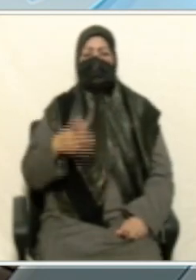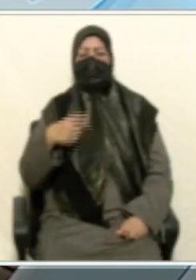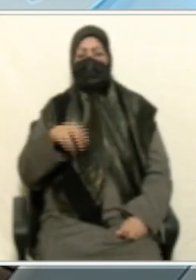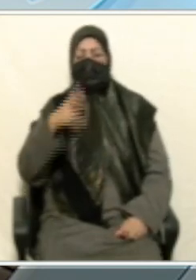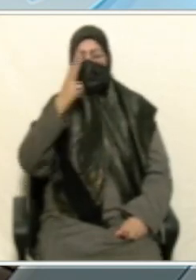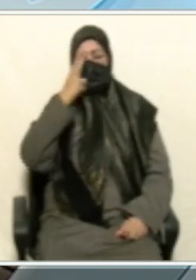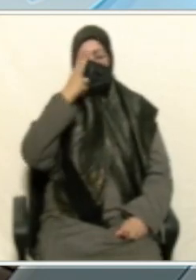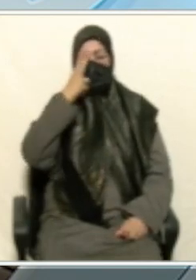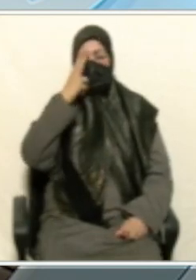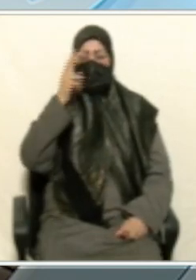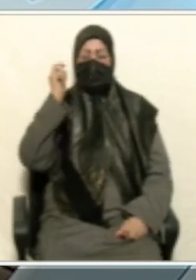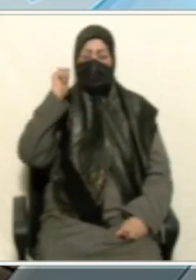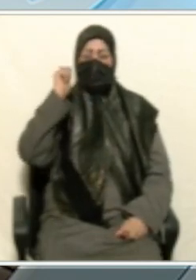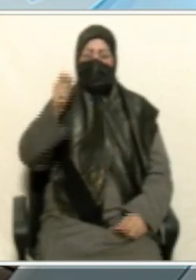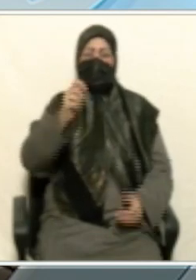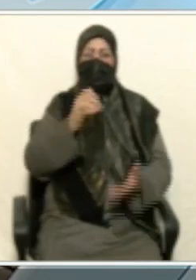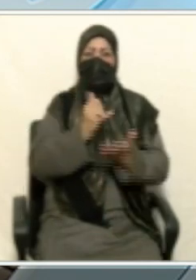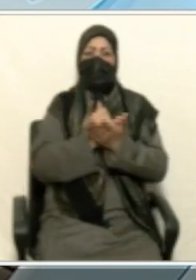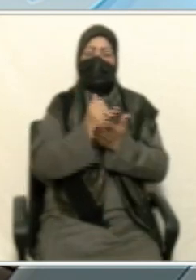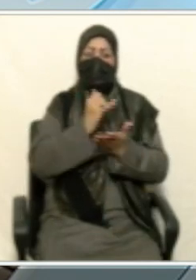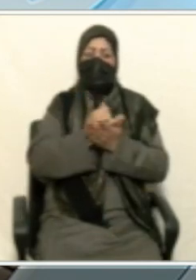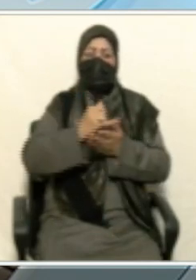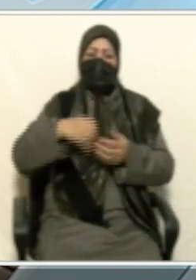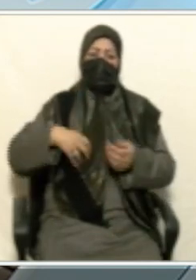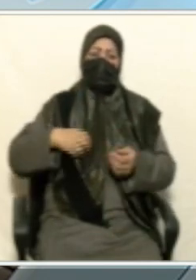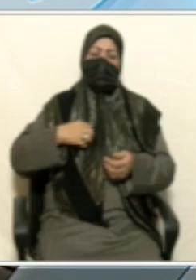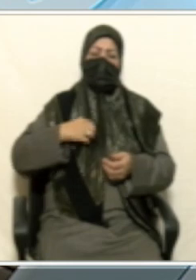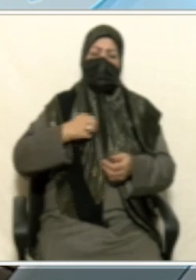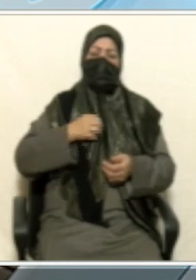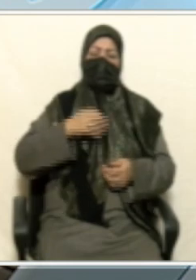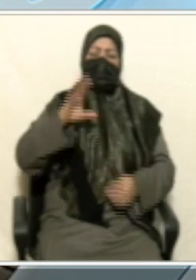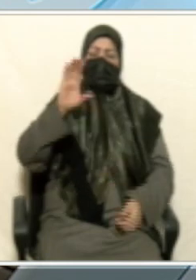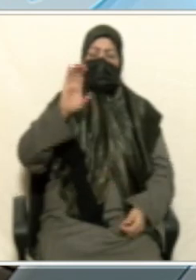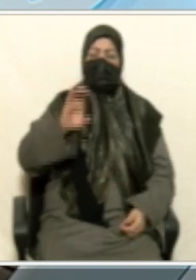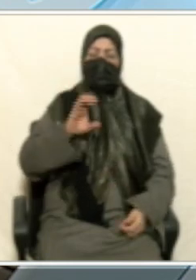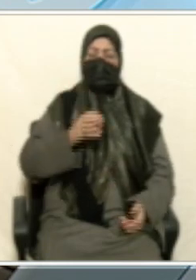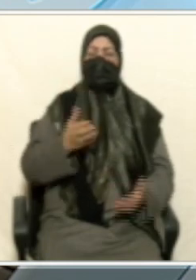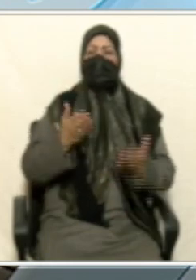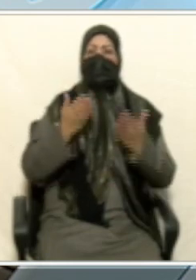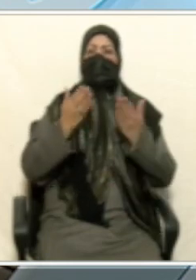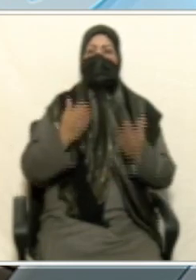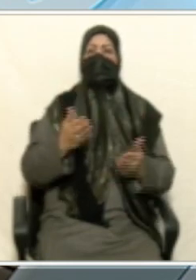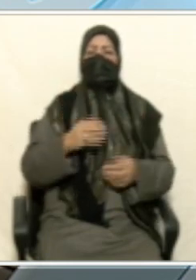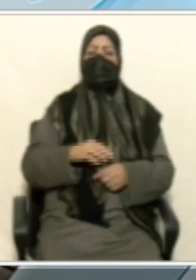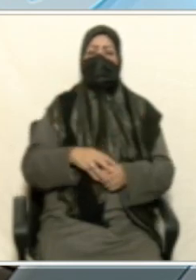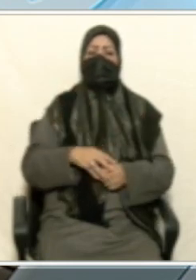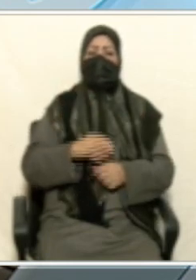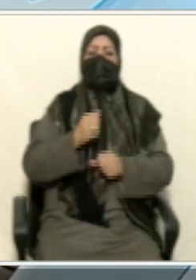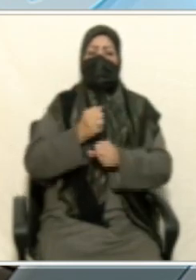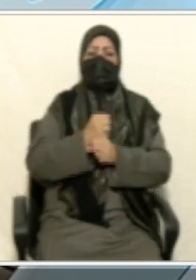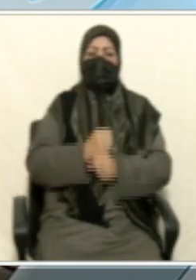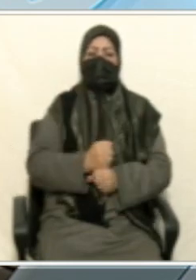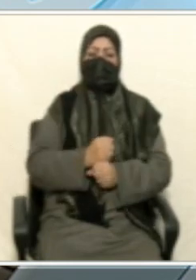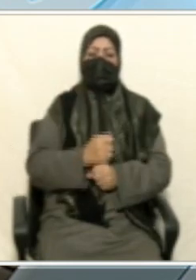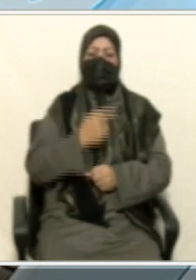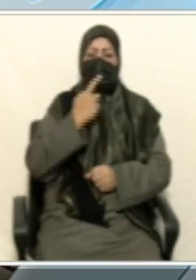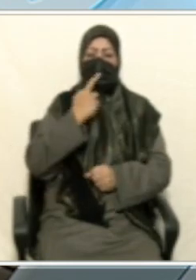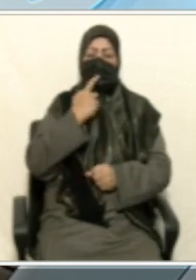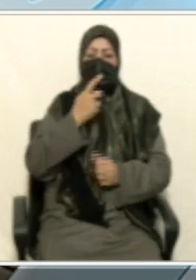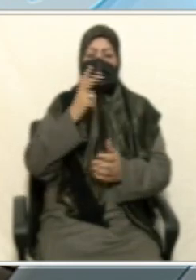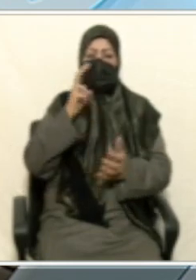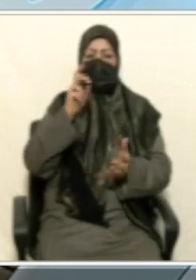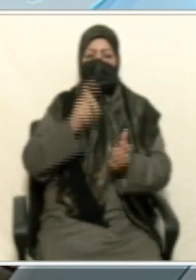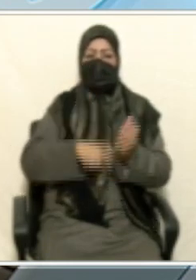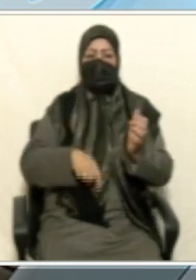جاء في كتاب ربنا سبحانه وتعالى على صيغة الاستقرار الإقرار. وكتبنا عليهم فيها أن النفس